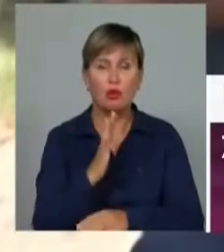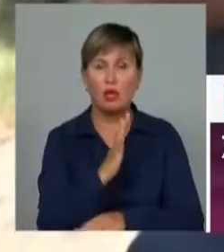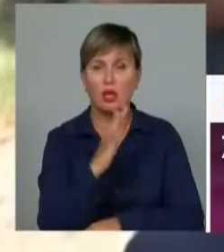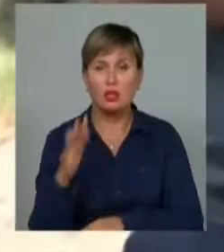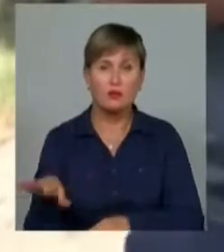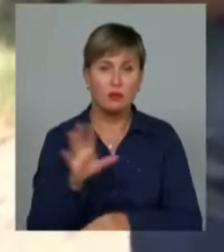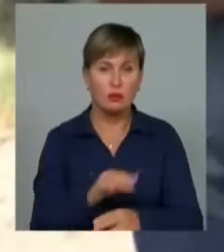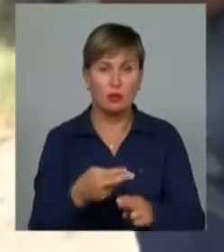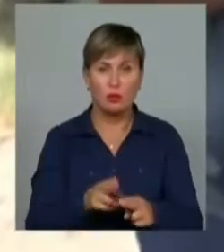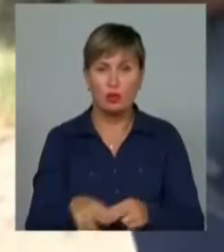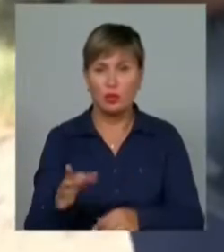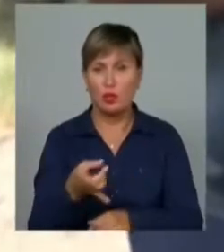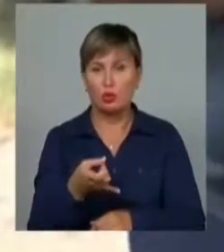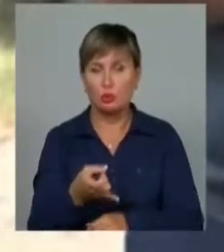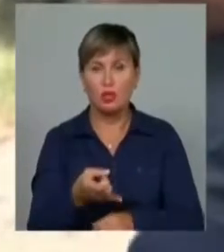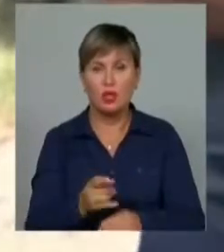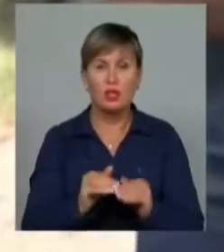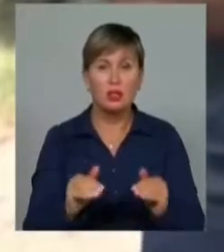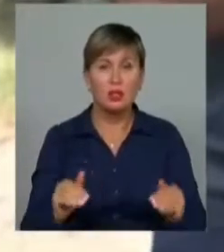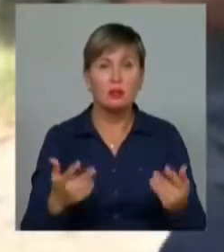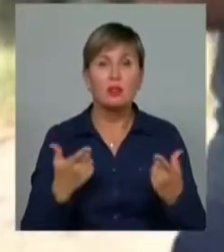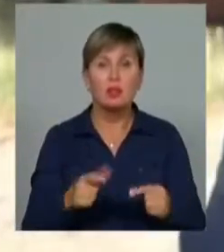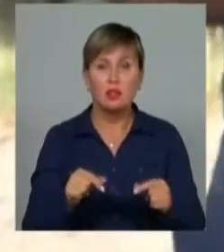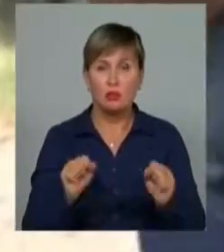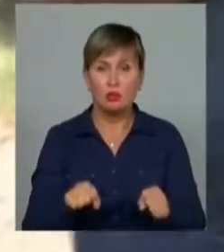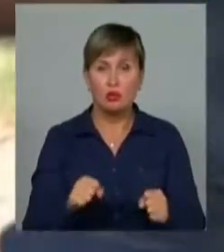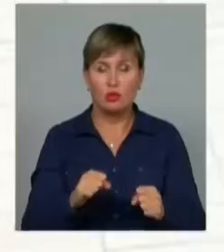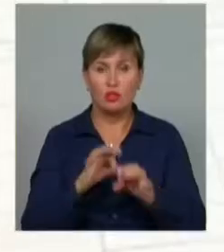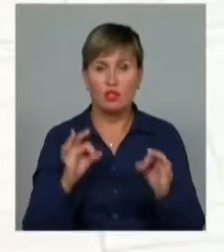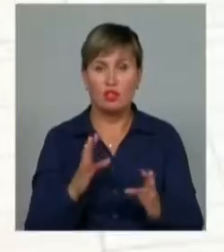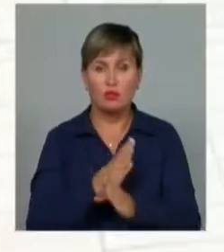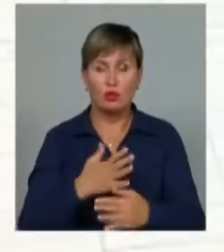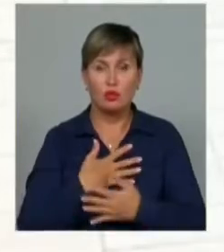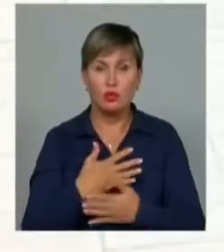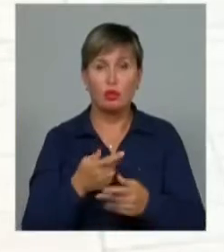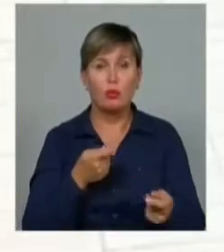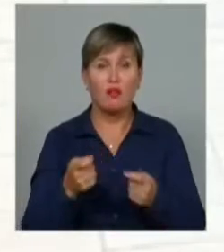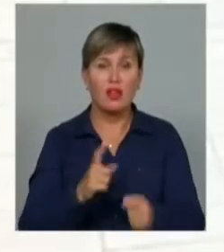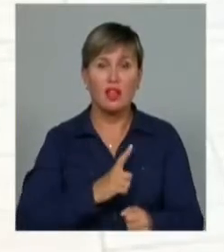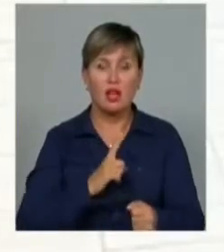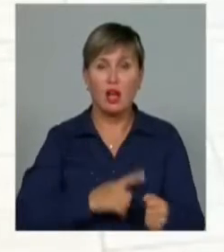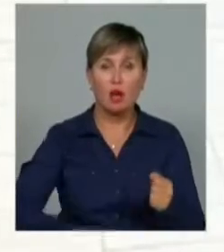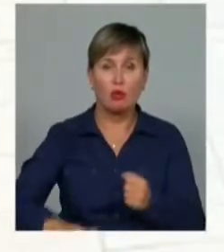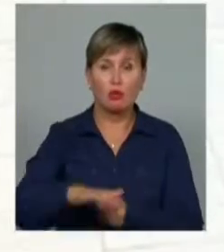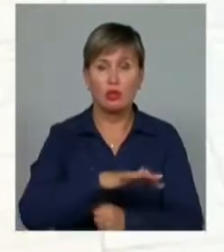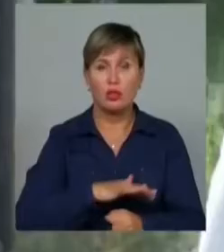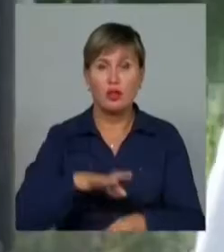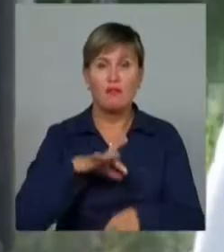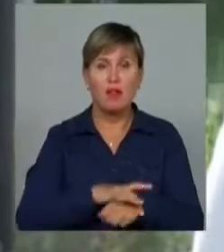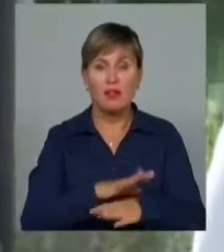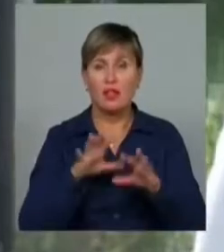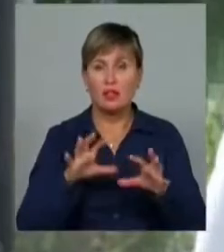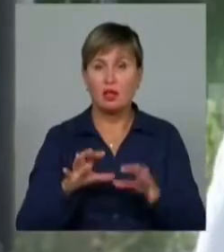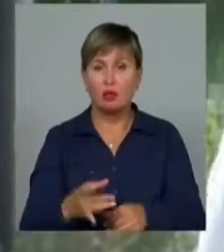растительности. Все это, не щадя, они срубили. Детям негде дышать свежим воздухом. Управление охраны окружающей среды факт незаконной